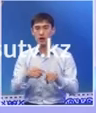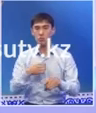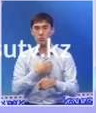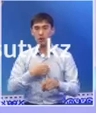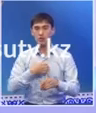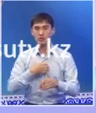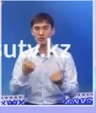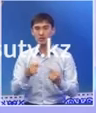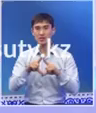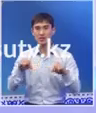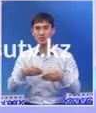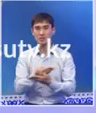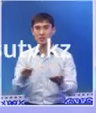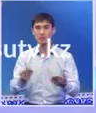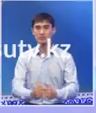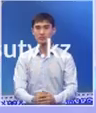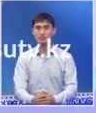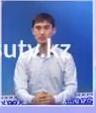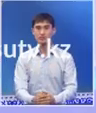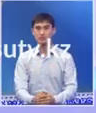бар нысандар ел игілігіне берілді.